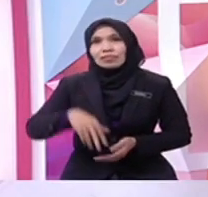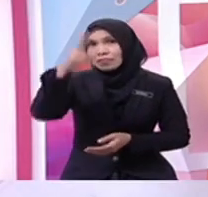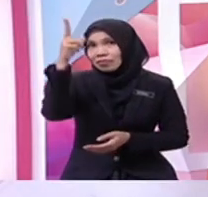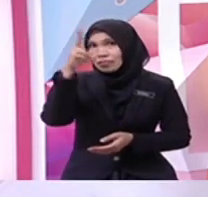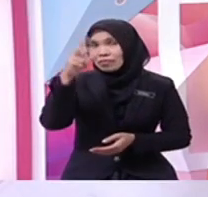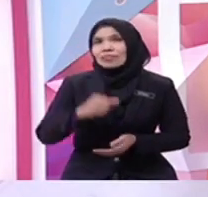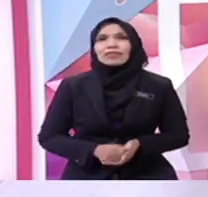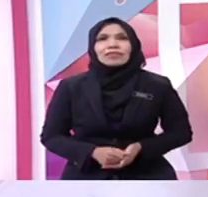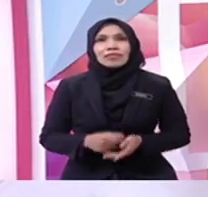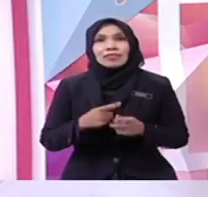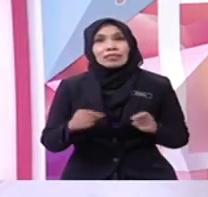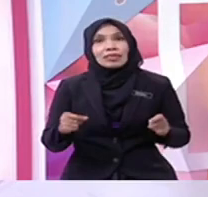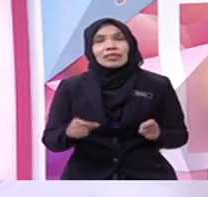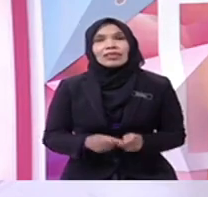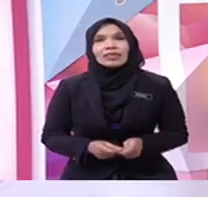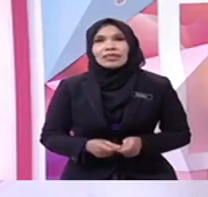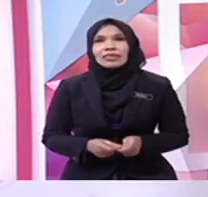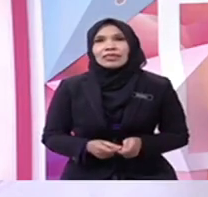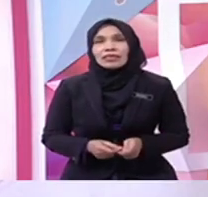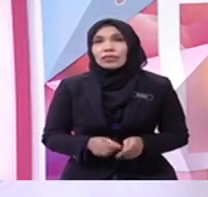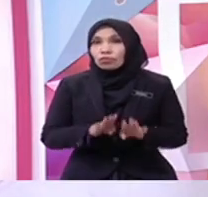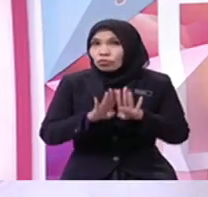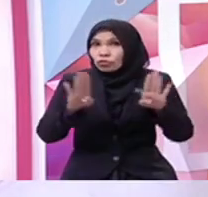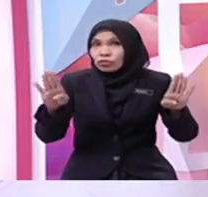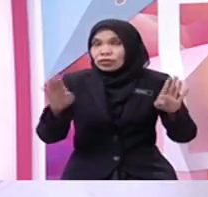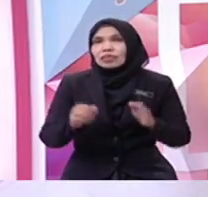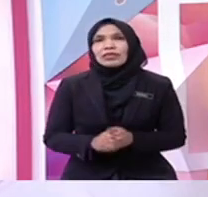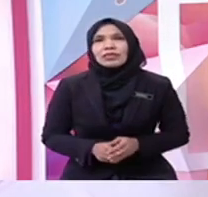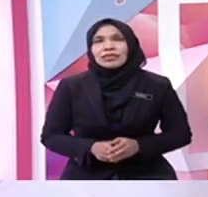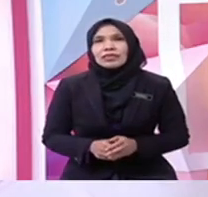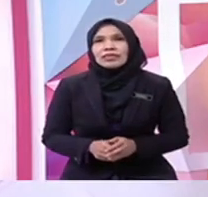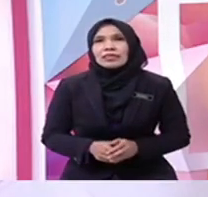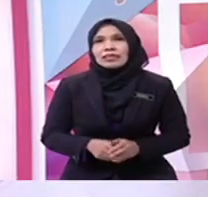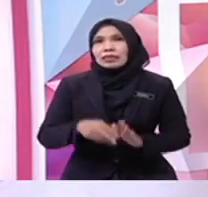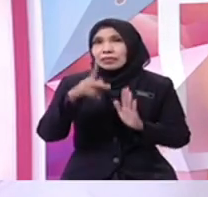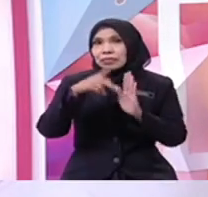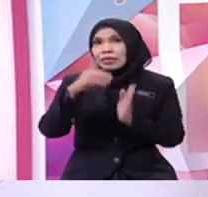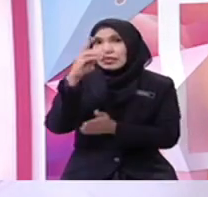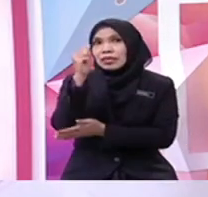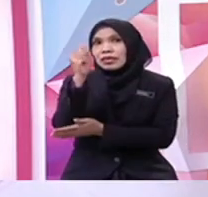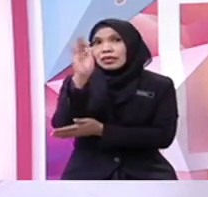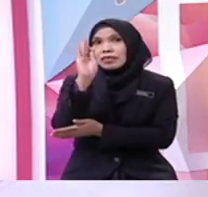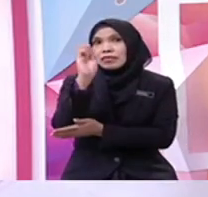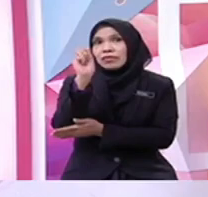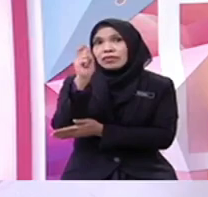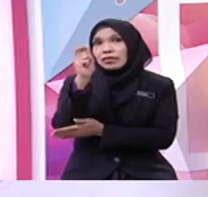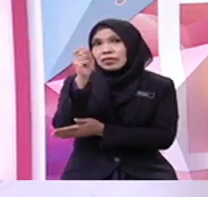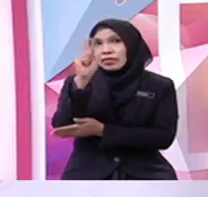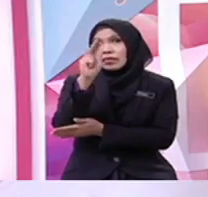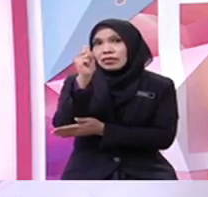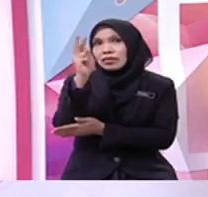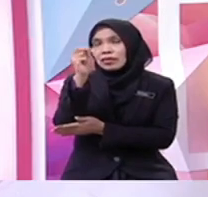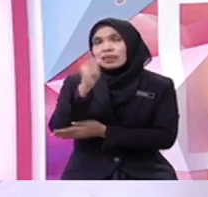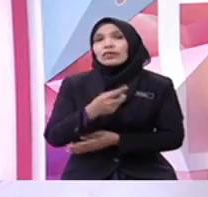mengumumkannya pembukaan pendaftaran baikin nasi untuk remaja dapat di usia 12 hingga 17 tahun jadi pendaftaran boleh saja anda